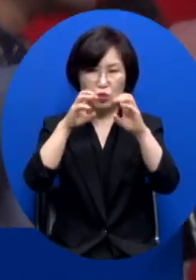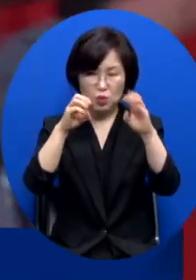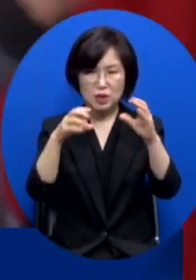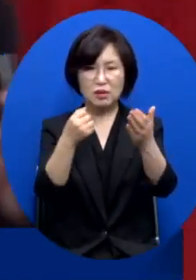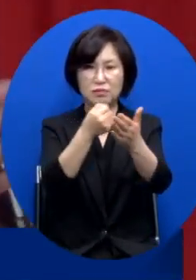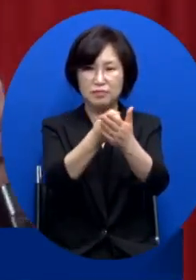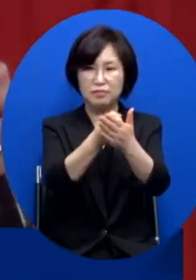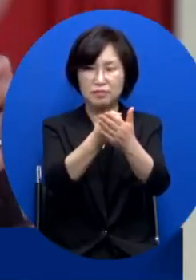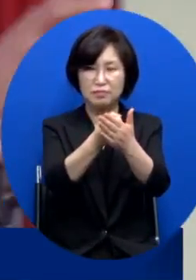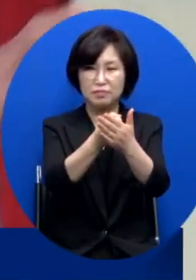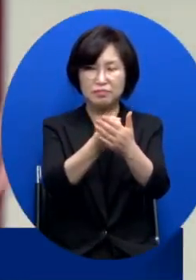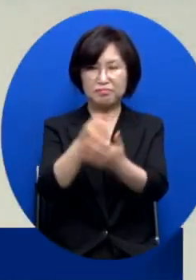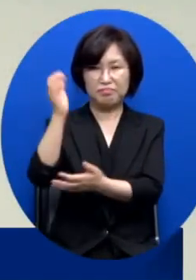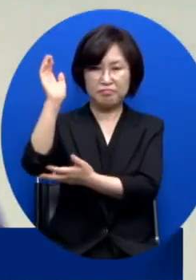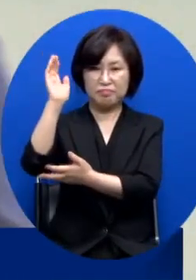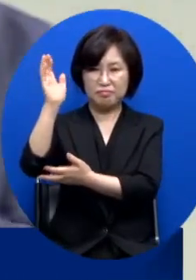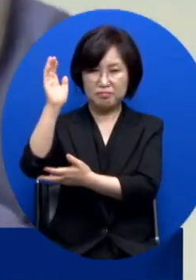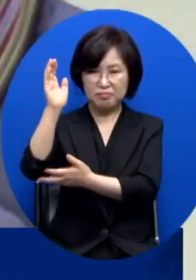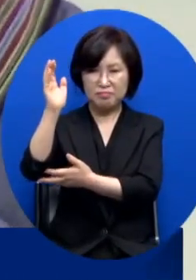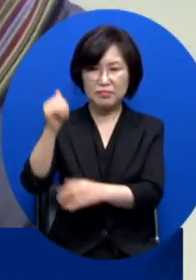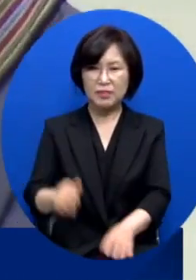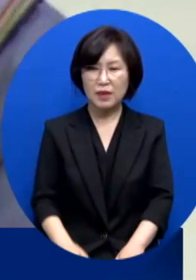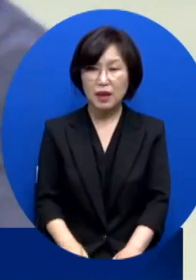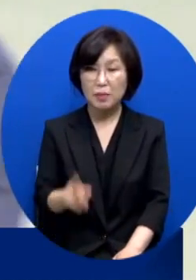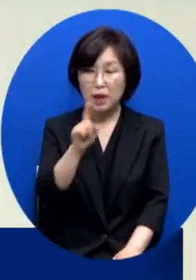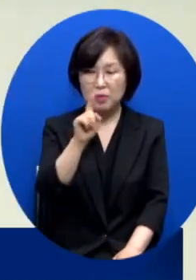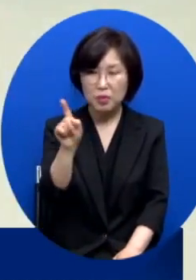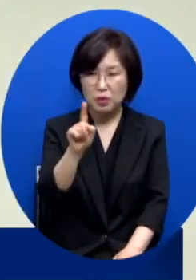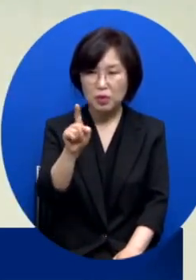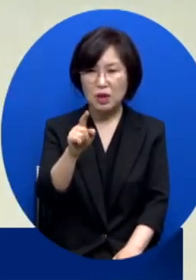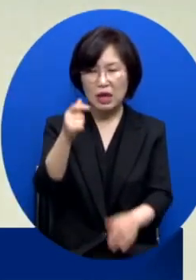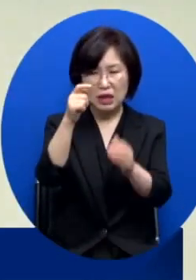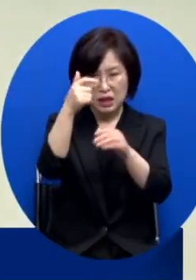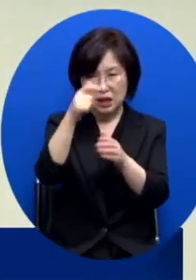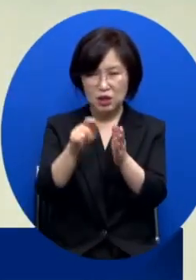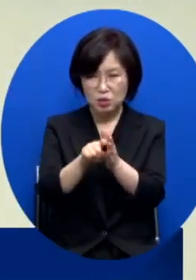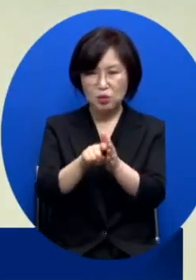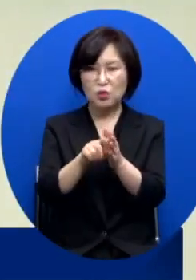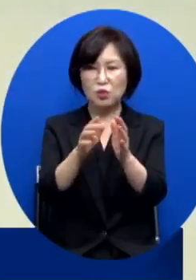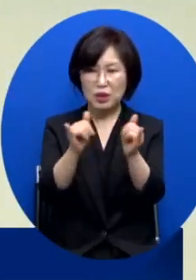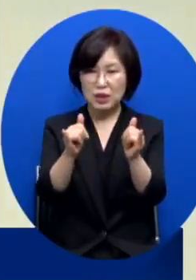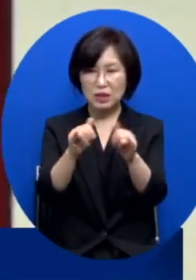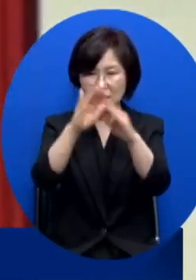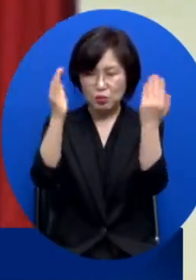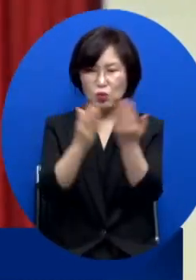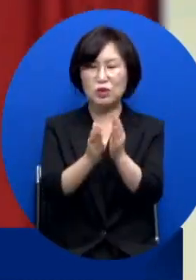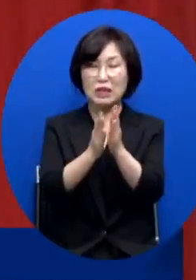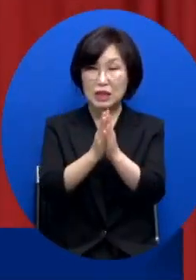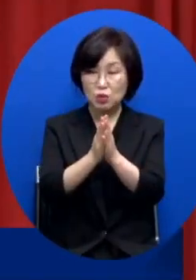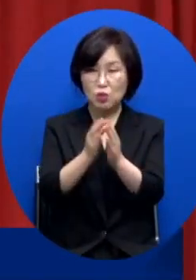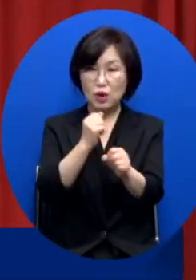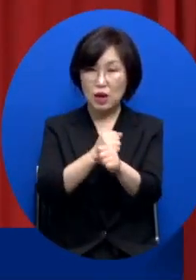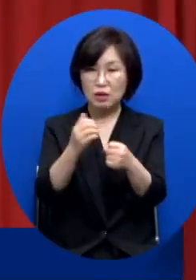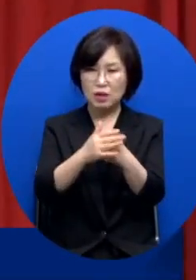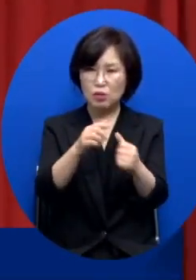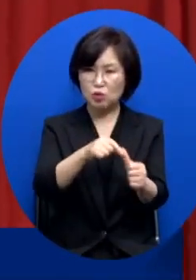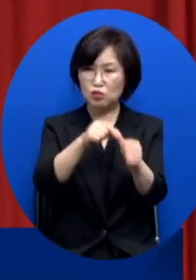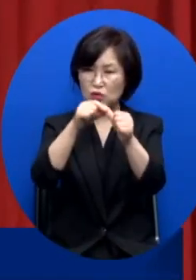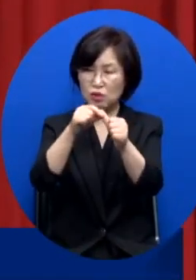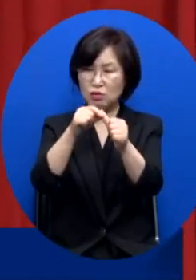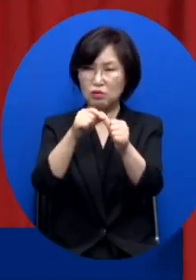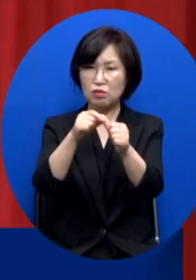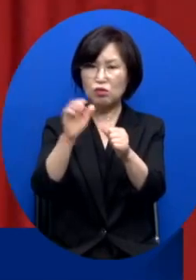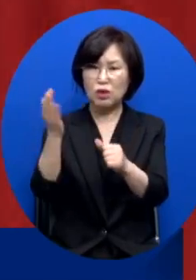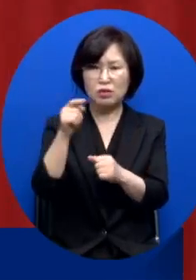힌디 라핫 ng mga nagdarasal, hindi lahat ng nag-aattend ng service every Sunday ay ligtas.